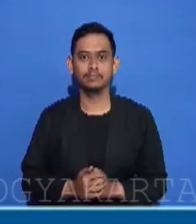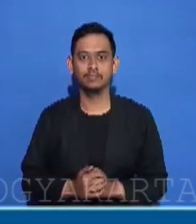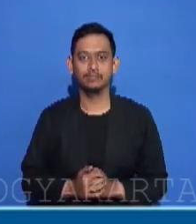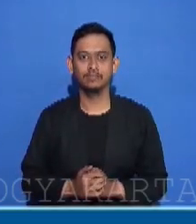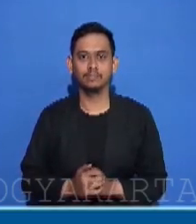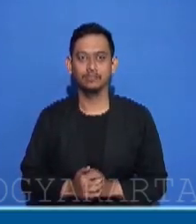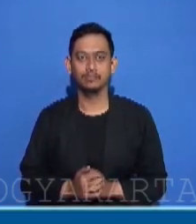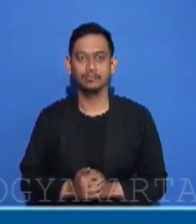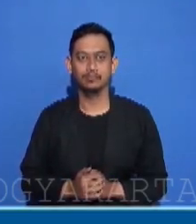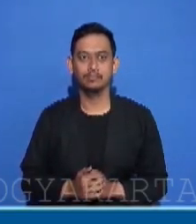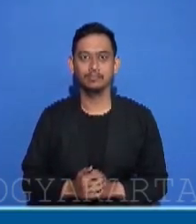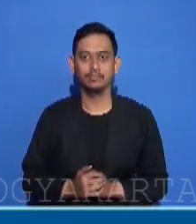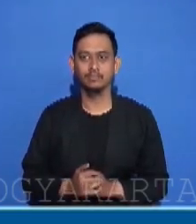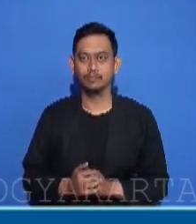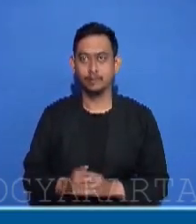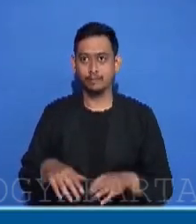dereng